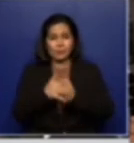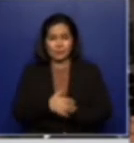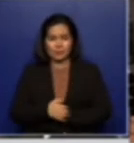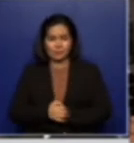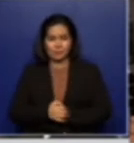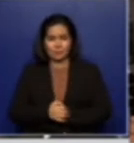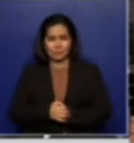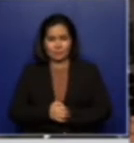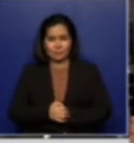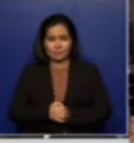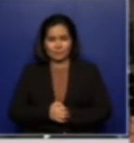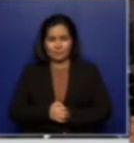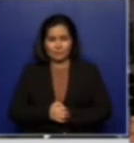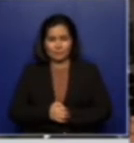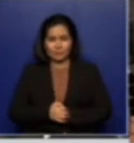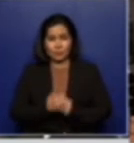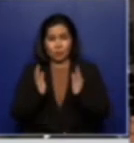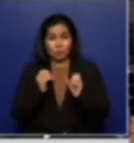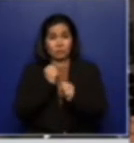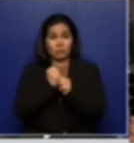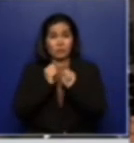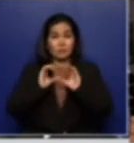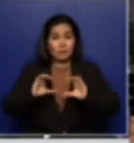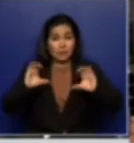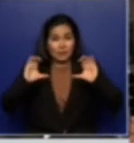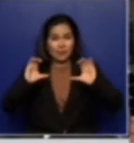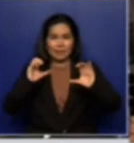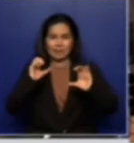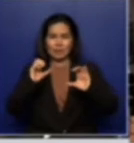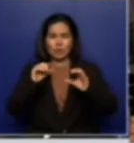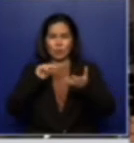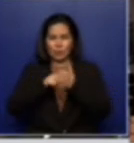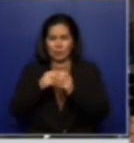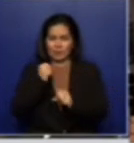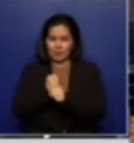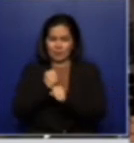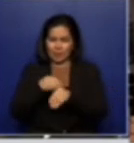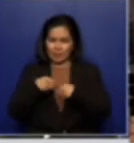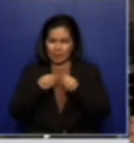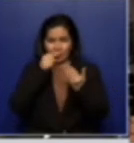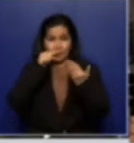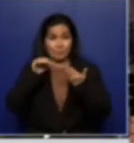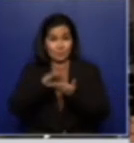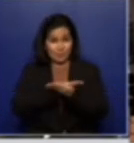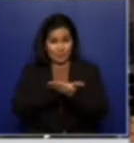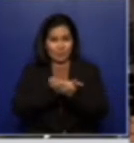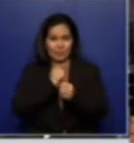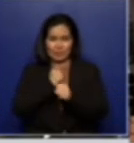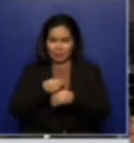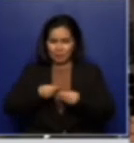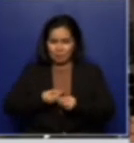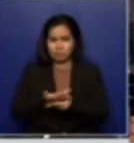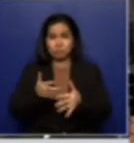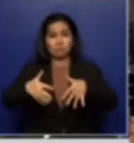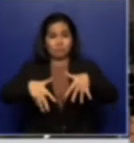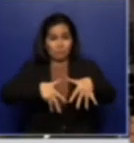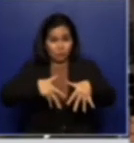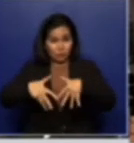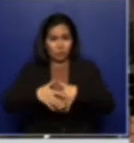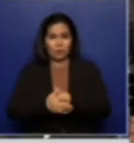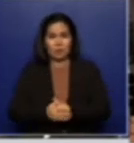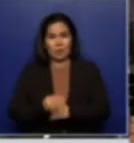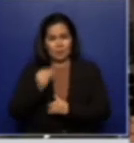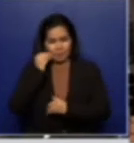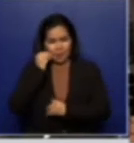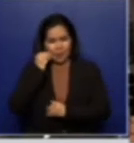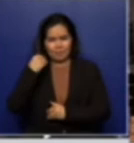างใดครับข้าราชการคือข้าของแผ่นดินทำงานเพื่อประเทศชาติทำงานเพื่อประชาชนมีบ้านสักหนึ่